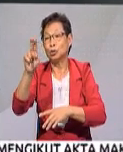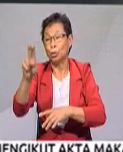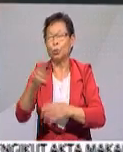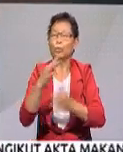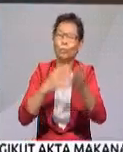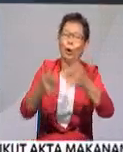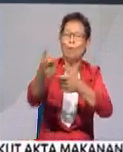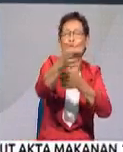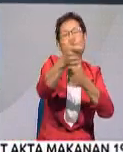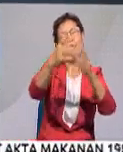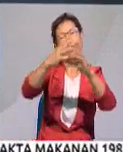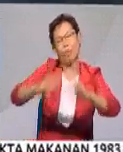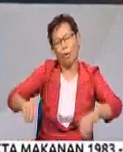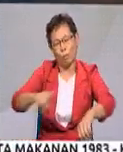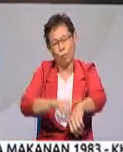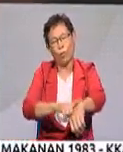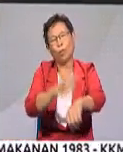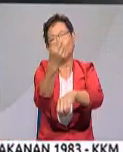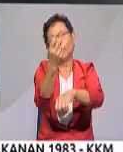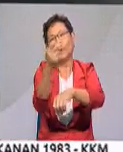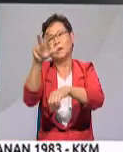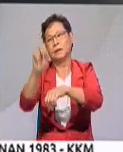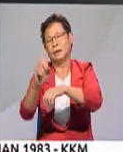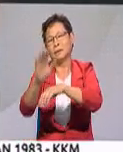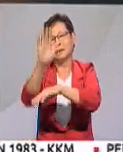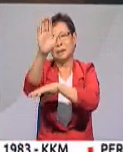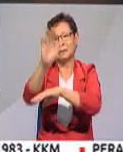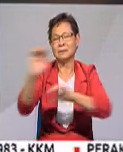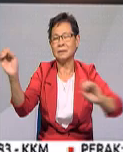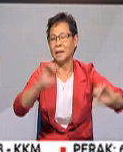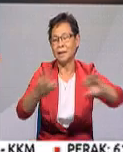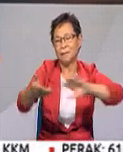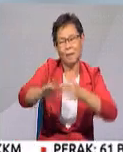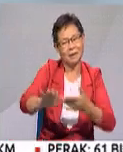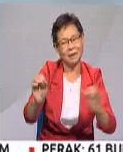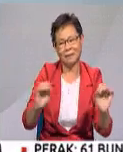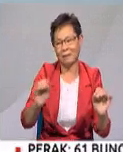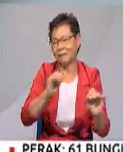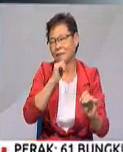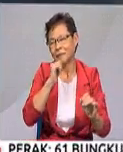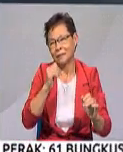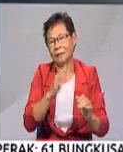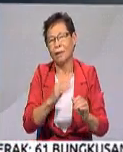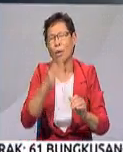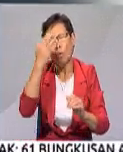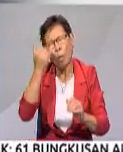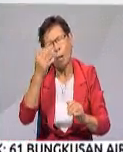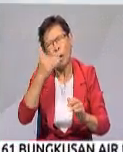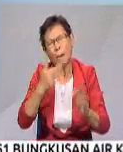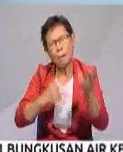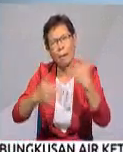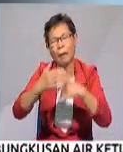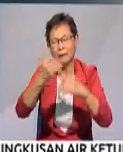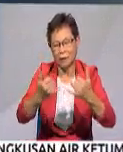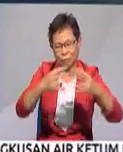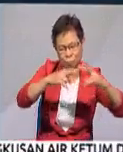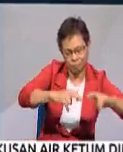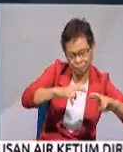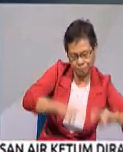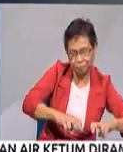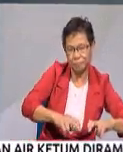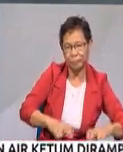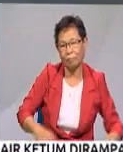memadamkan kebakaran kira-kira pukul 12.30 hari. Tiada kemalangan jiwa dilaporkan dan punca kebakaran dalam